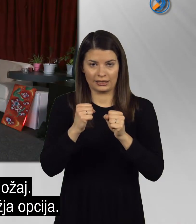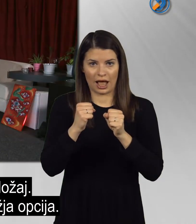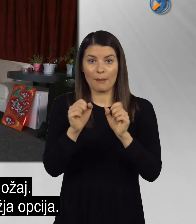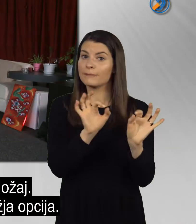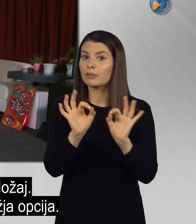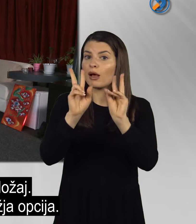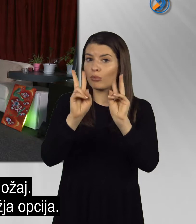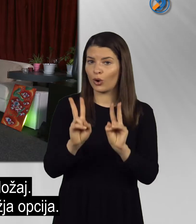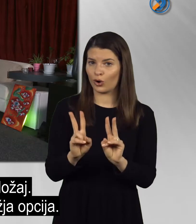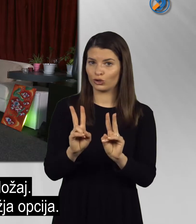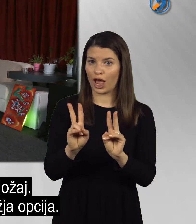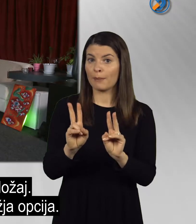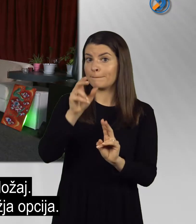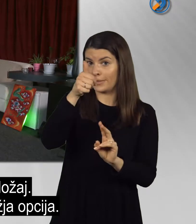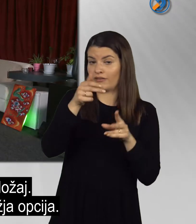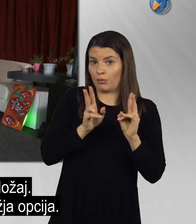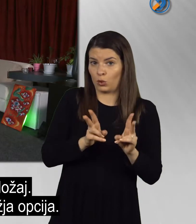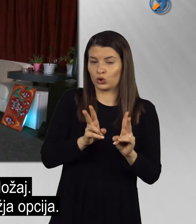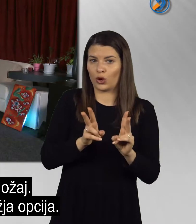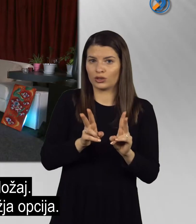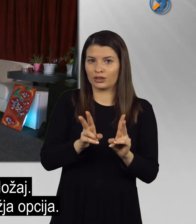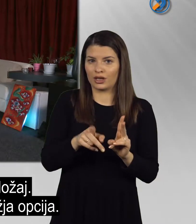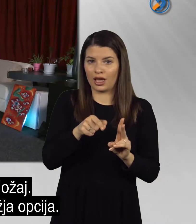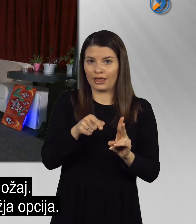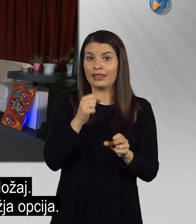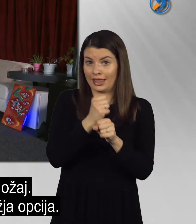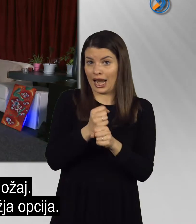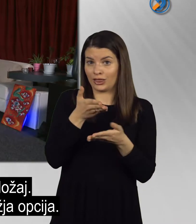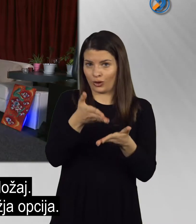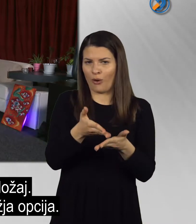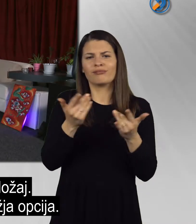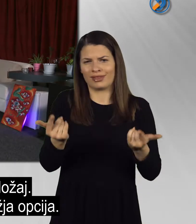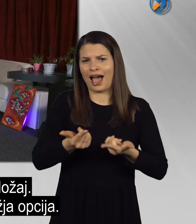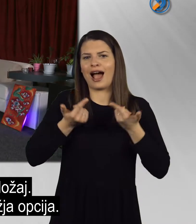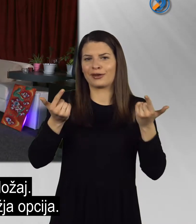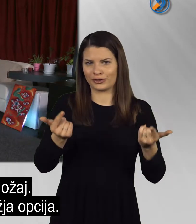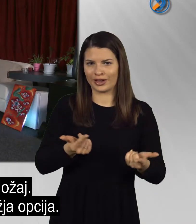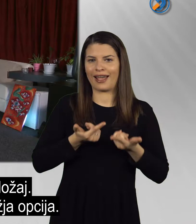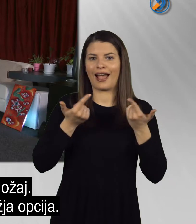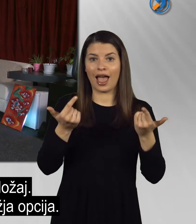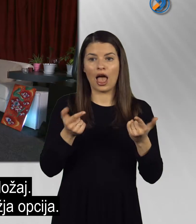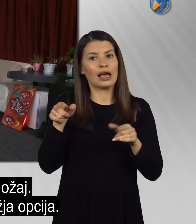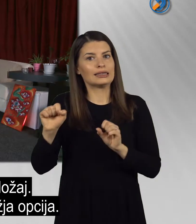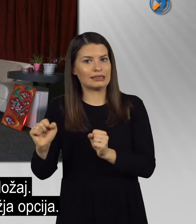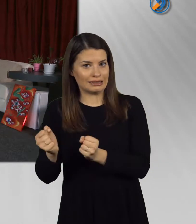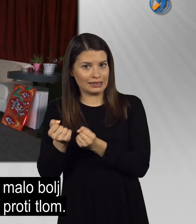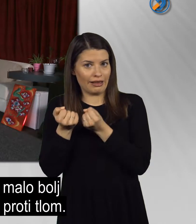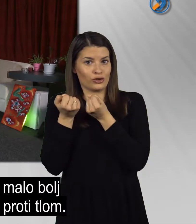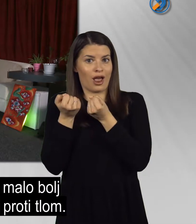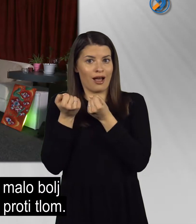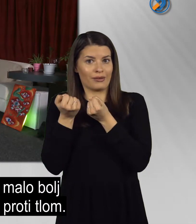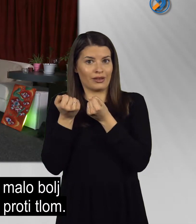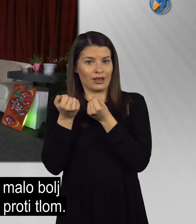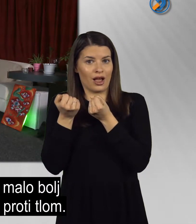se v položaj. Opcija, delaš to. Lažja opcija. Težja